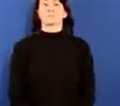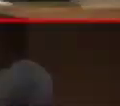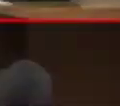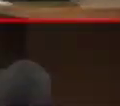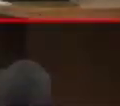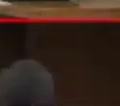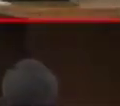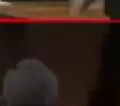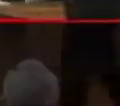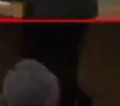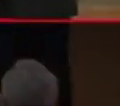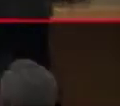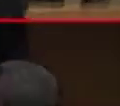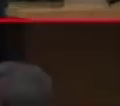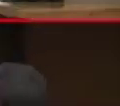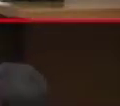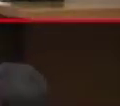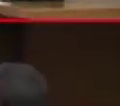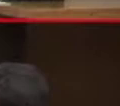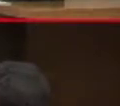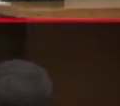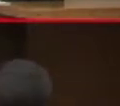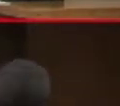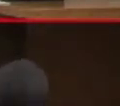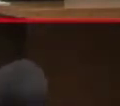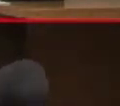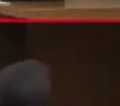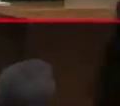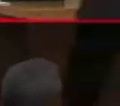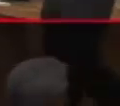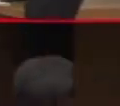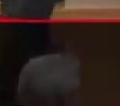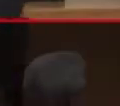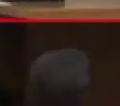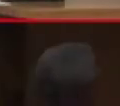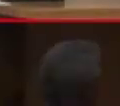pertsonen balioa antolakunde guztien etorkizuna gauzatzen duten bi